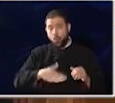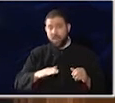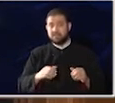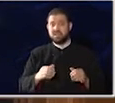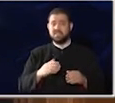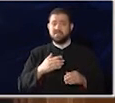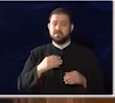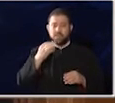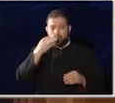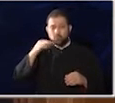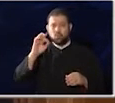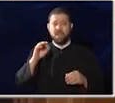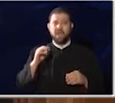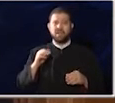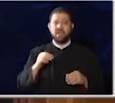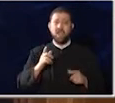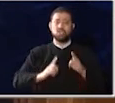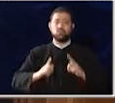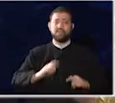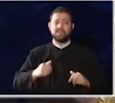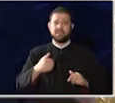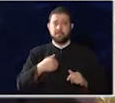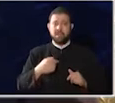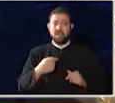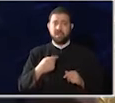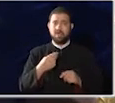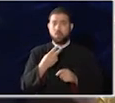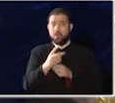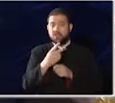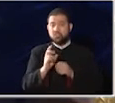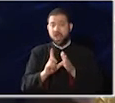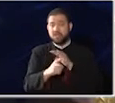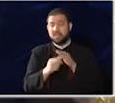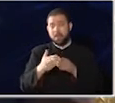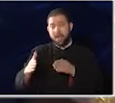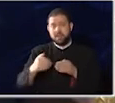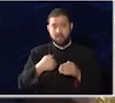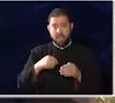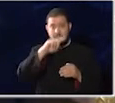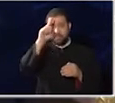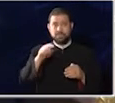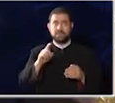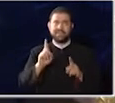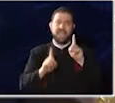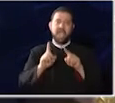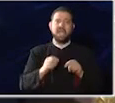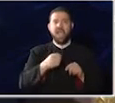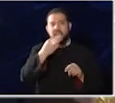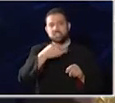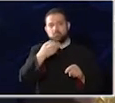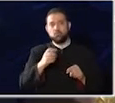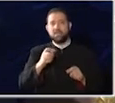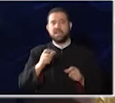suferinței mele o greșeală din partea mea? Iată, dacă am spune că suferința este prin